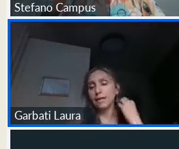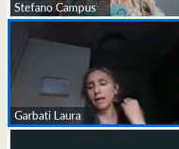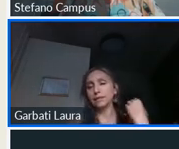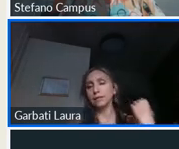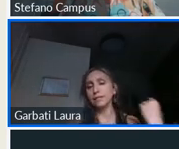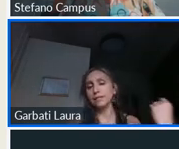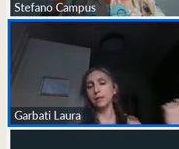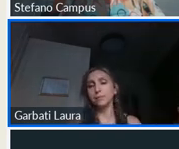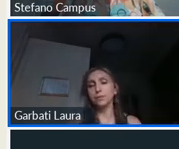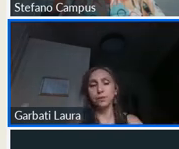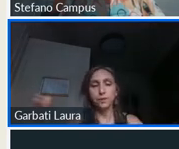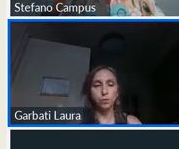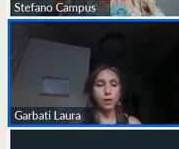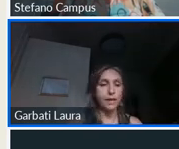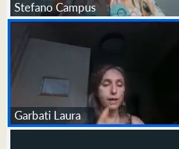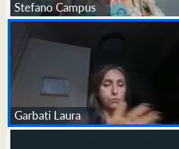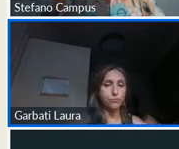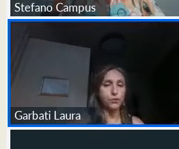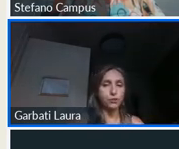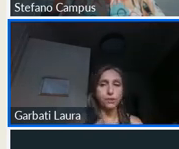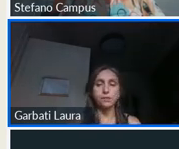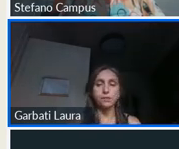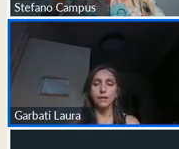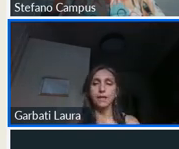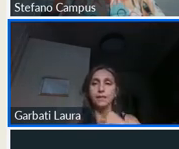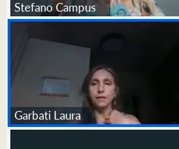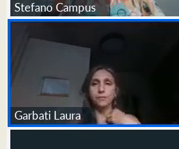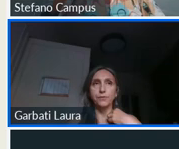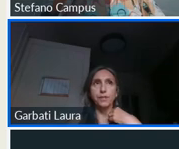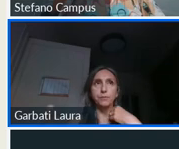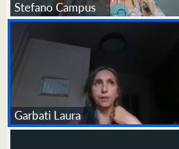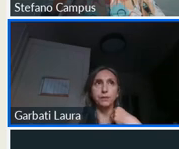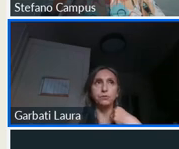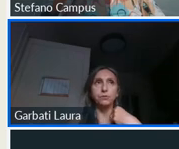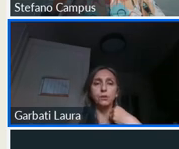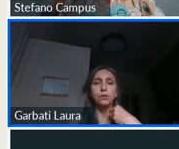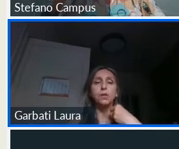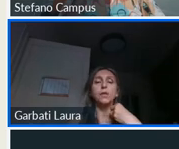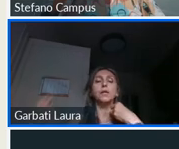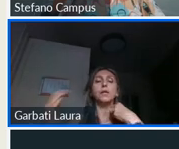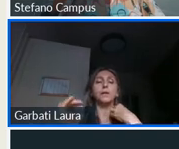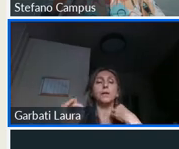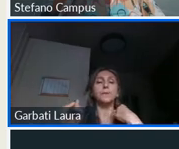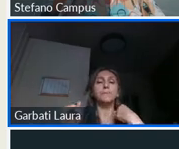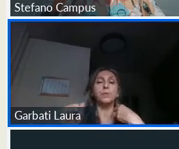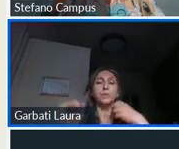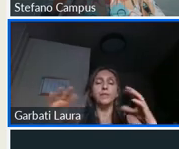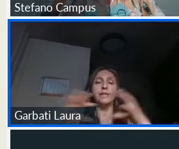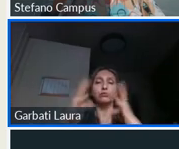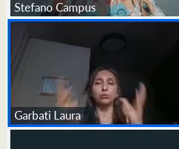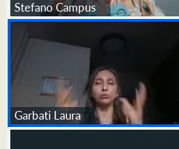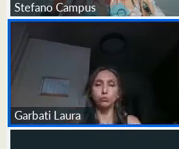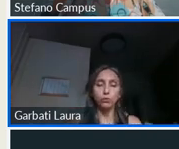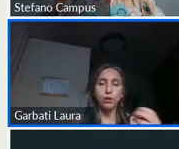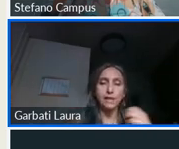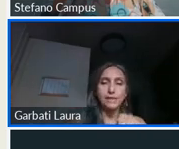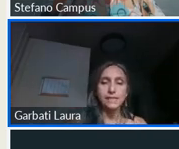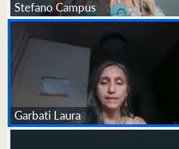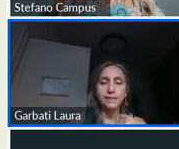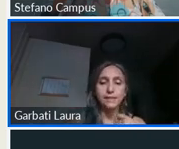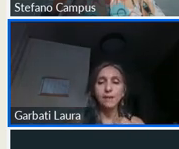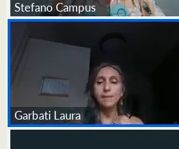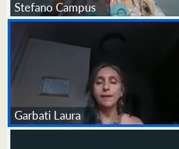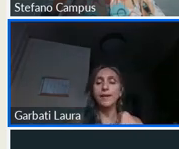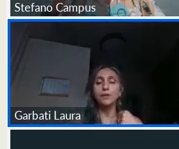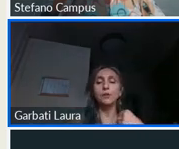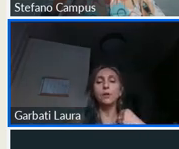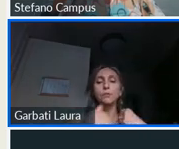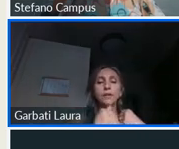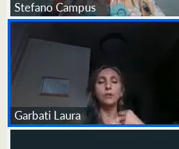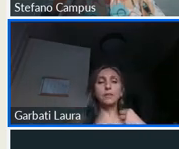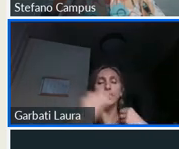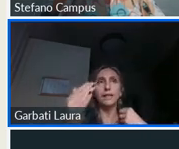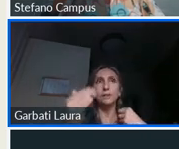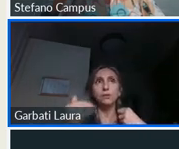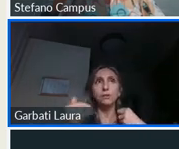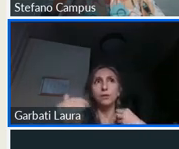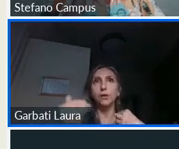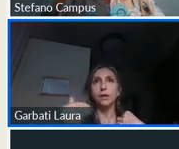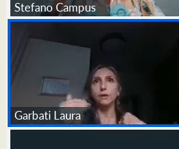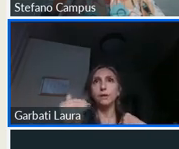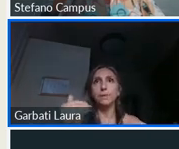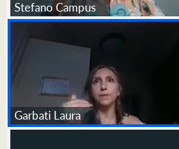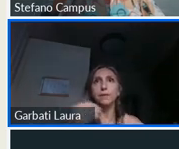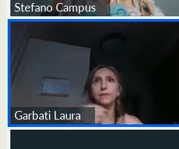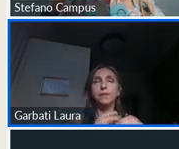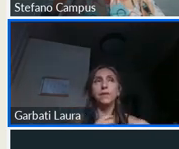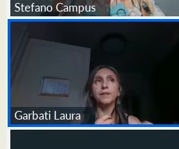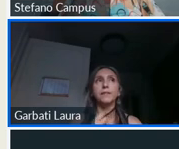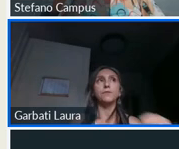caso dell'IACT, ad esempio, individuare l'ufficio nazionale di riferimento, quindi la struttura organizzativa, ma vanno, una volta che